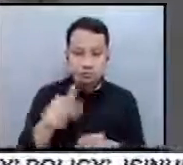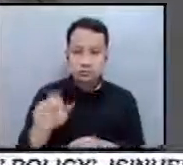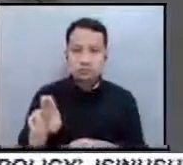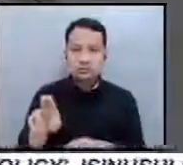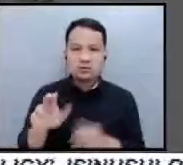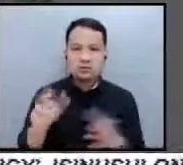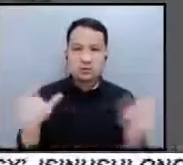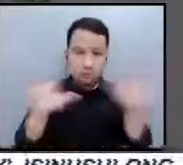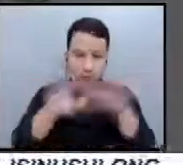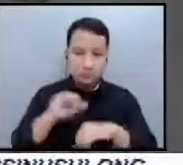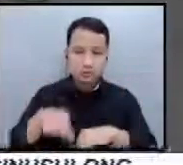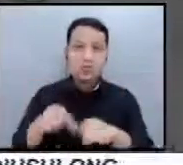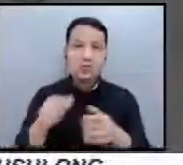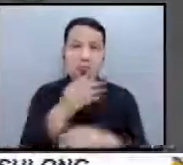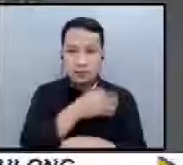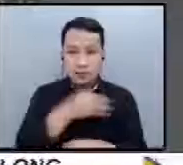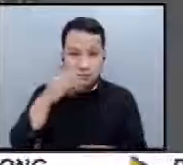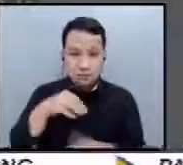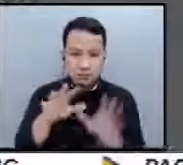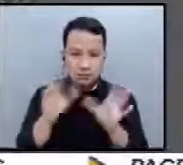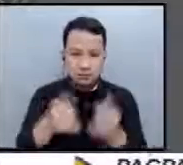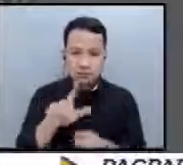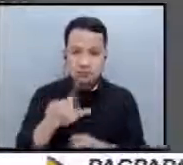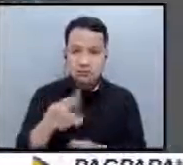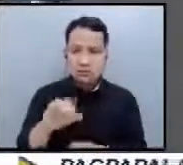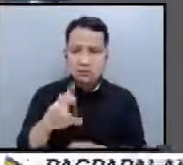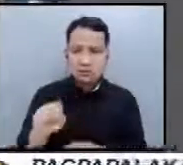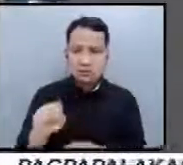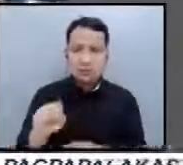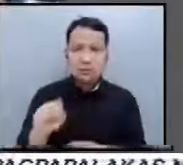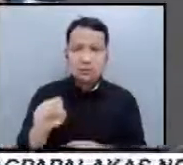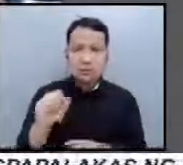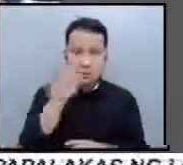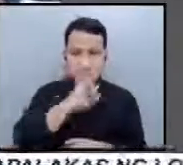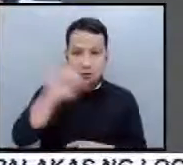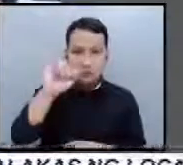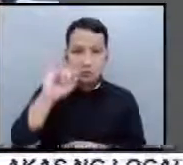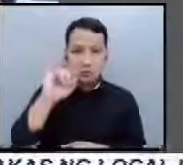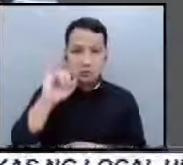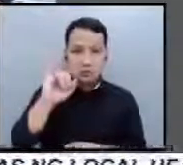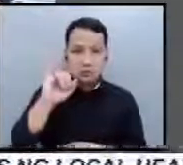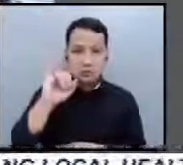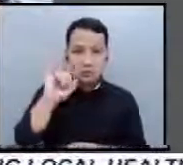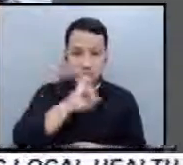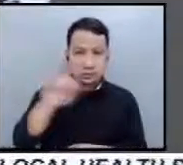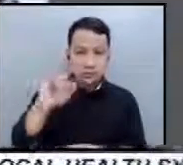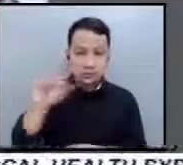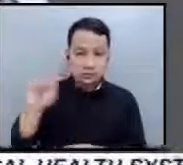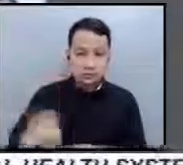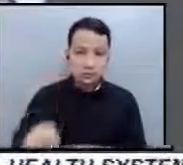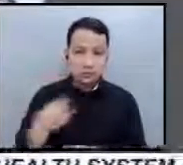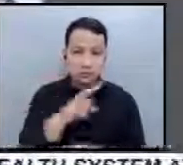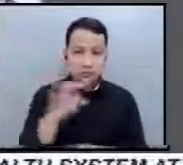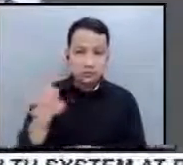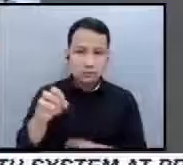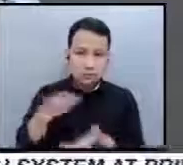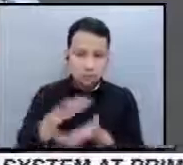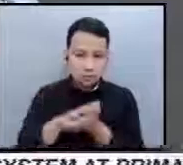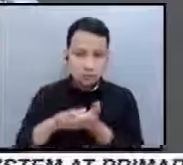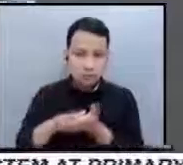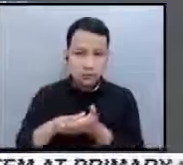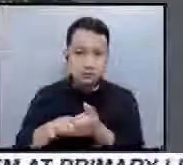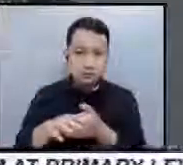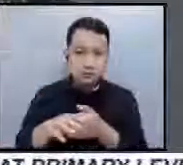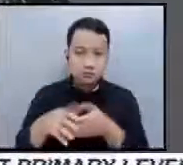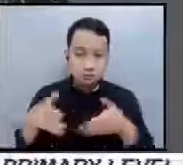Tinatapos na ng mga manggagawa ng Barangay Likungan sa Sugpon, Ilocos Sur ang pagkukongkreto sa 430 linear meter na daanan o